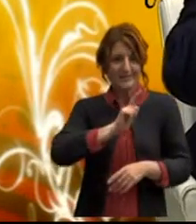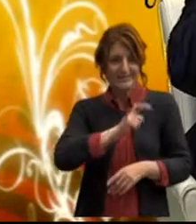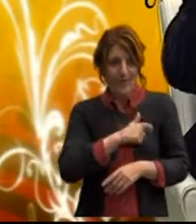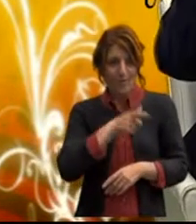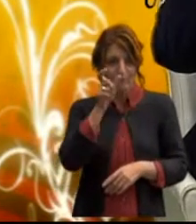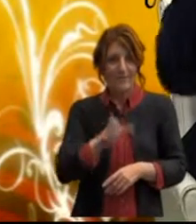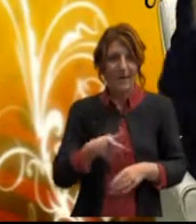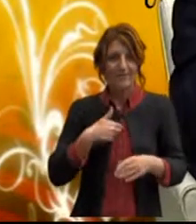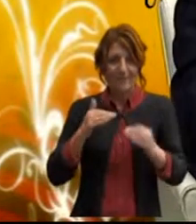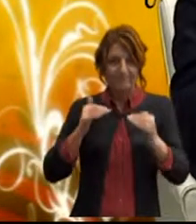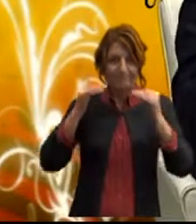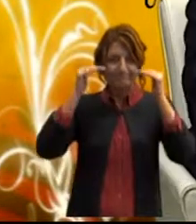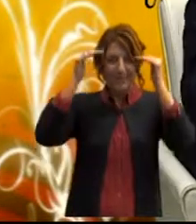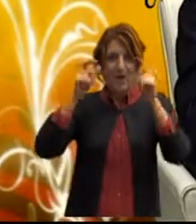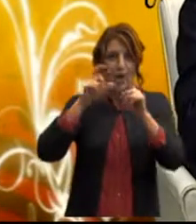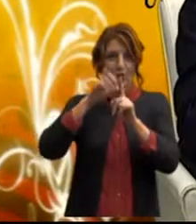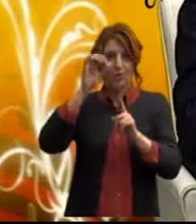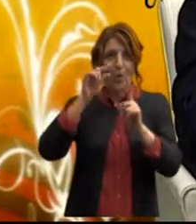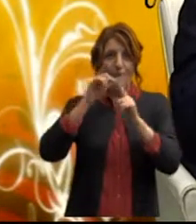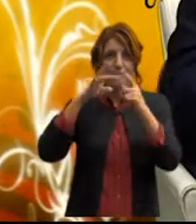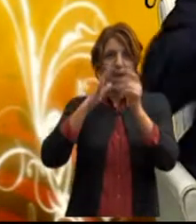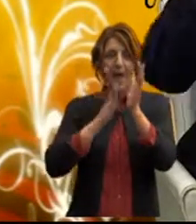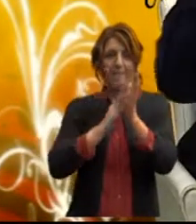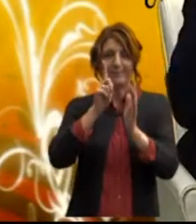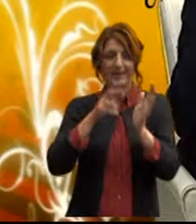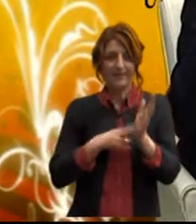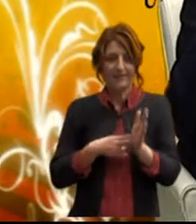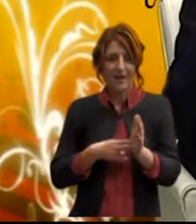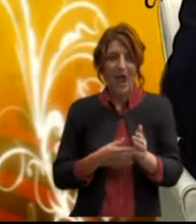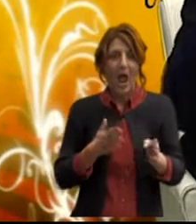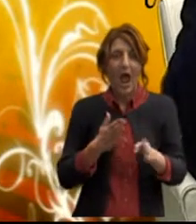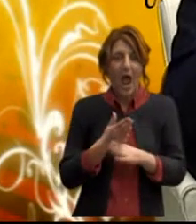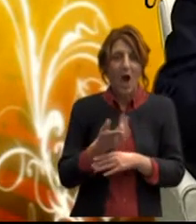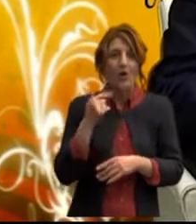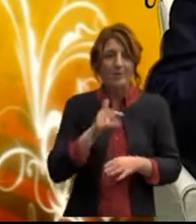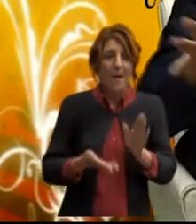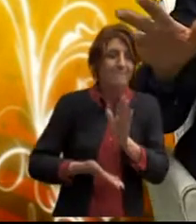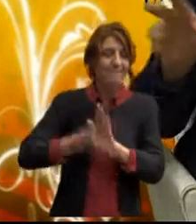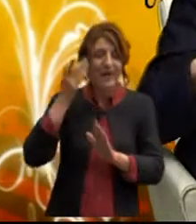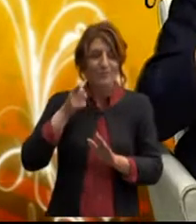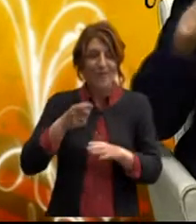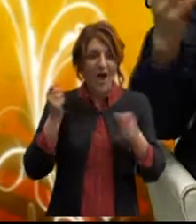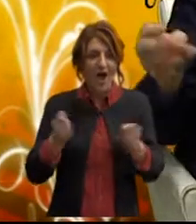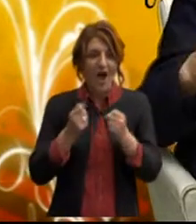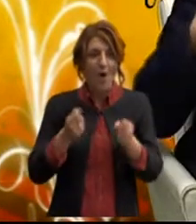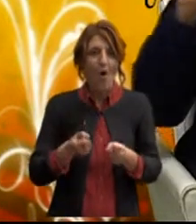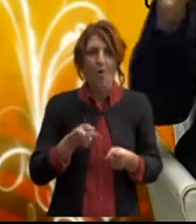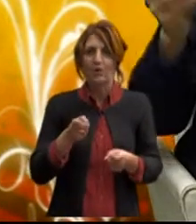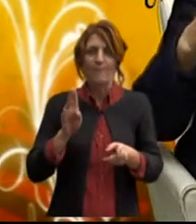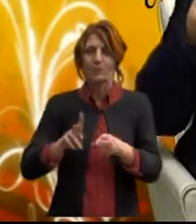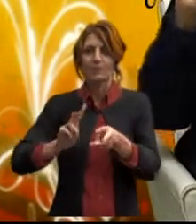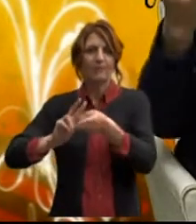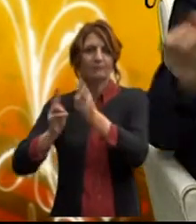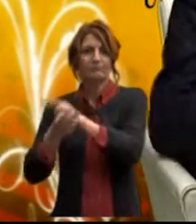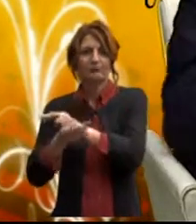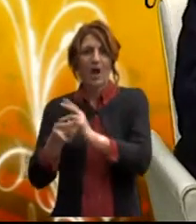razinu dopamina u mozgu. E sad je to problematično, znate, ako bude previše dopaminske aktivnosti, onda čovjek uleti u psihozu, pa može